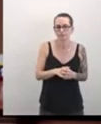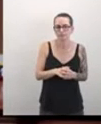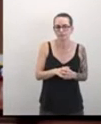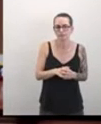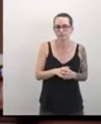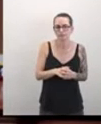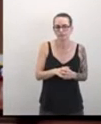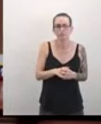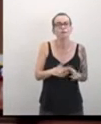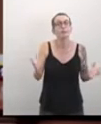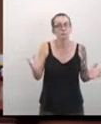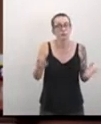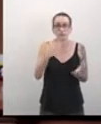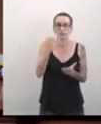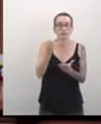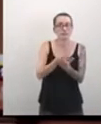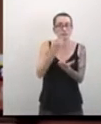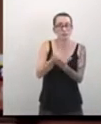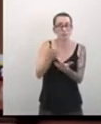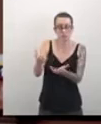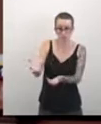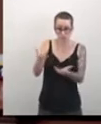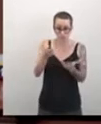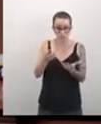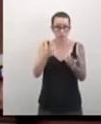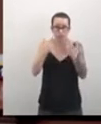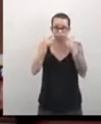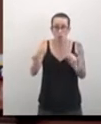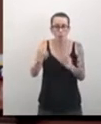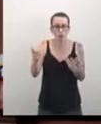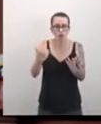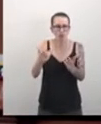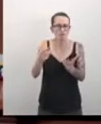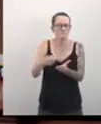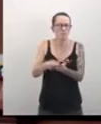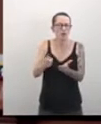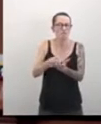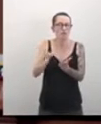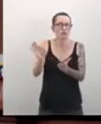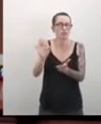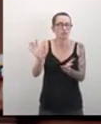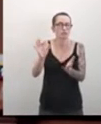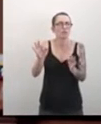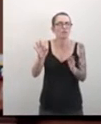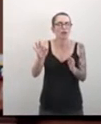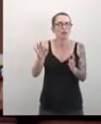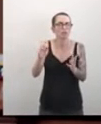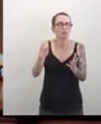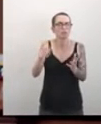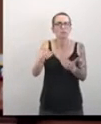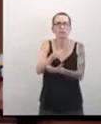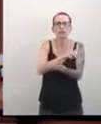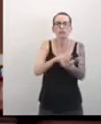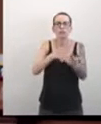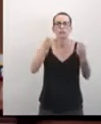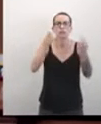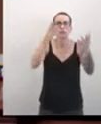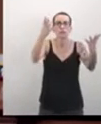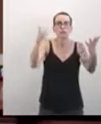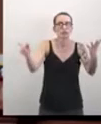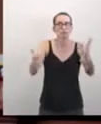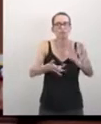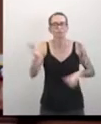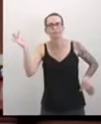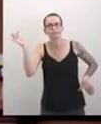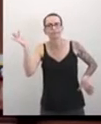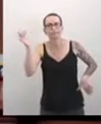Ces nouvelles données montrent aussi la fuite en avant des banques françaises dans leur contribution aveugle à la crise climatique.